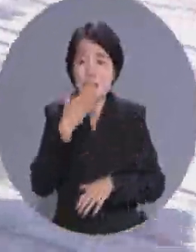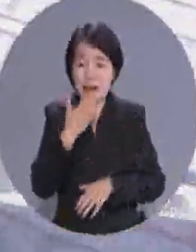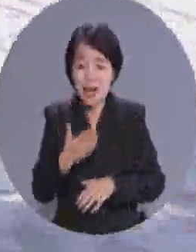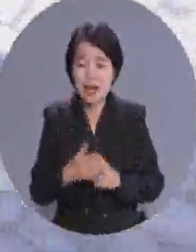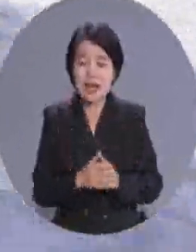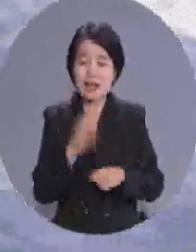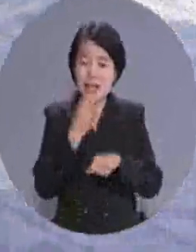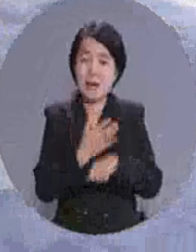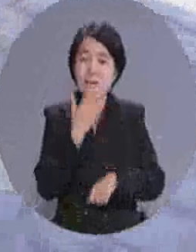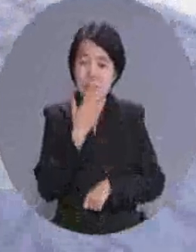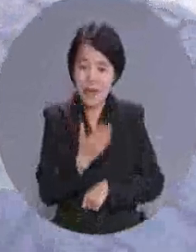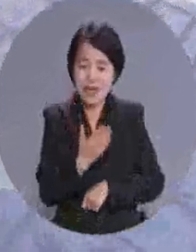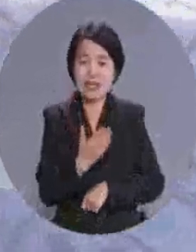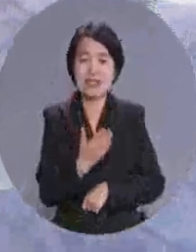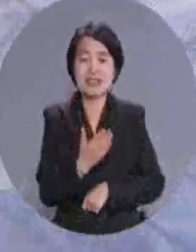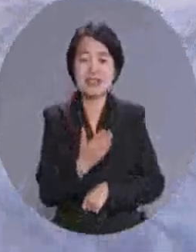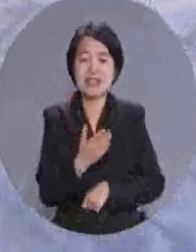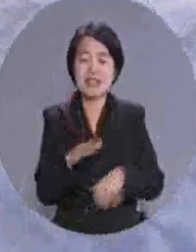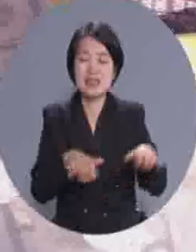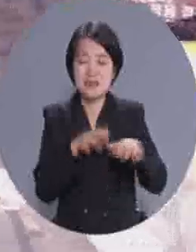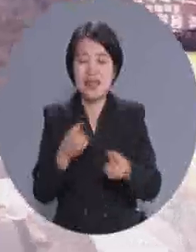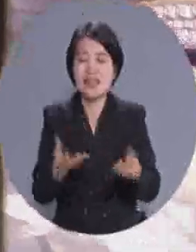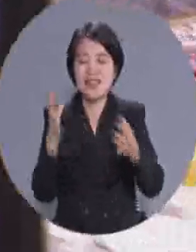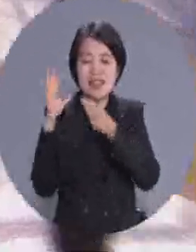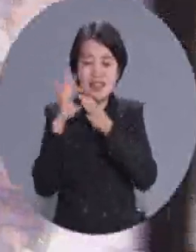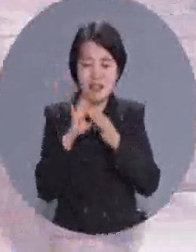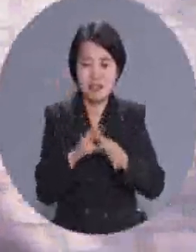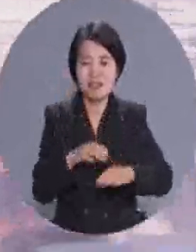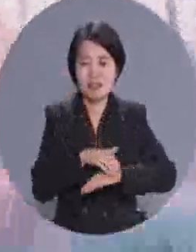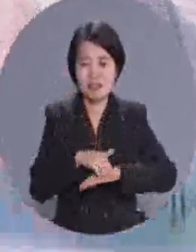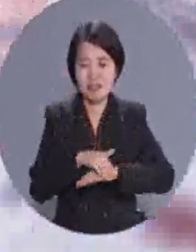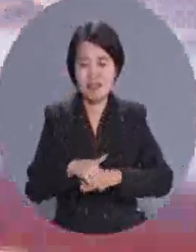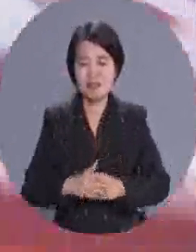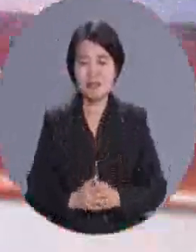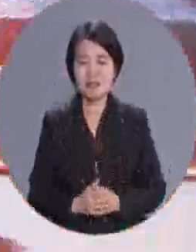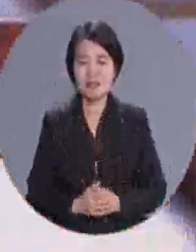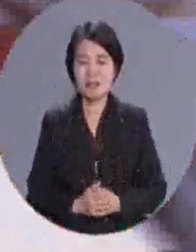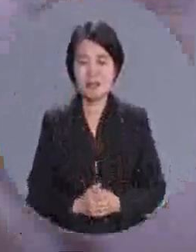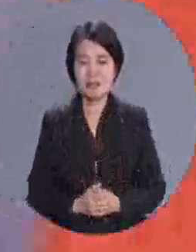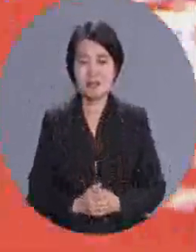사갈 수도 있는 빛고울 김장대전을 이어갑니다. MBC 뉴스 천홍입니다.